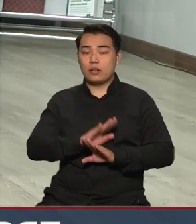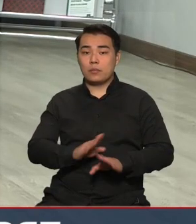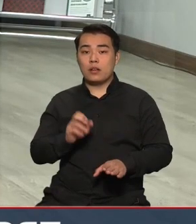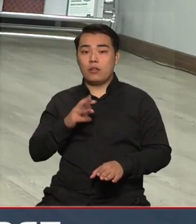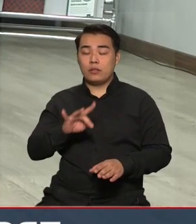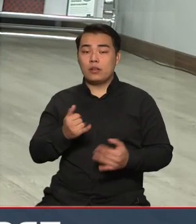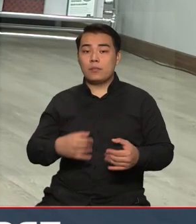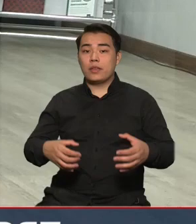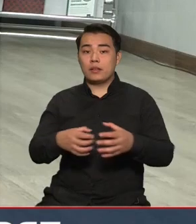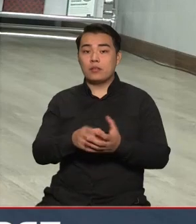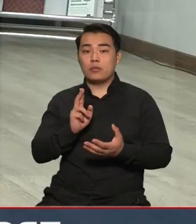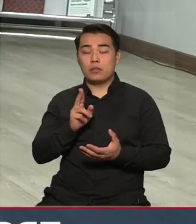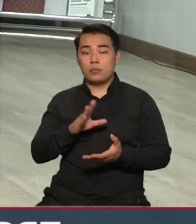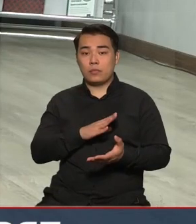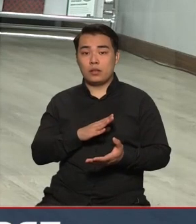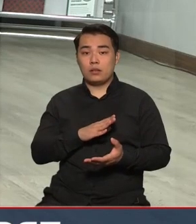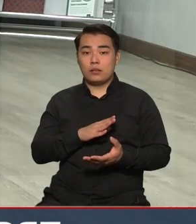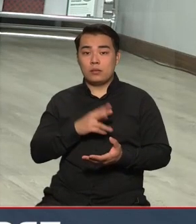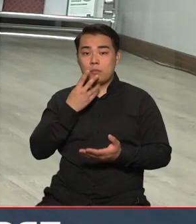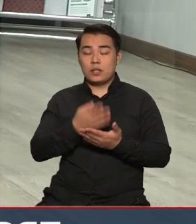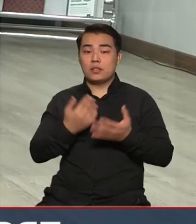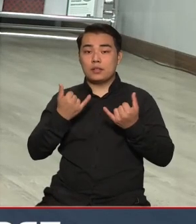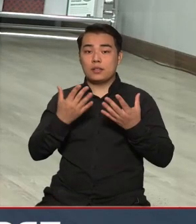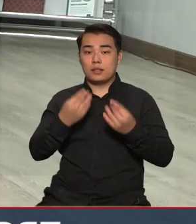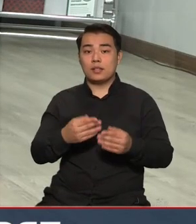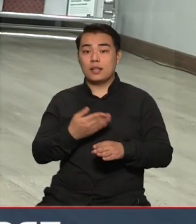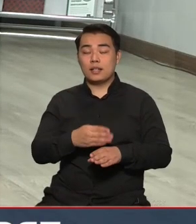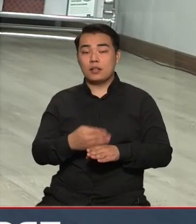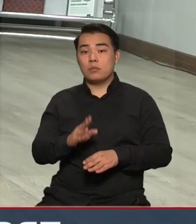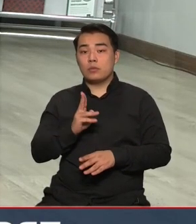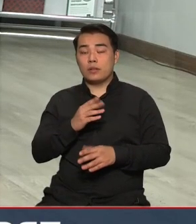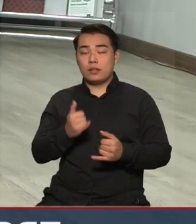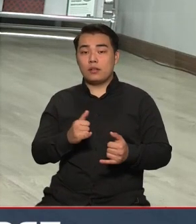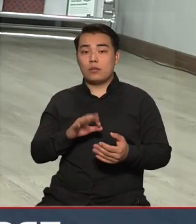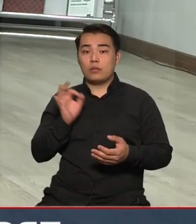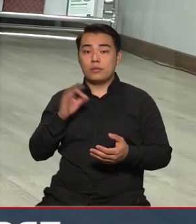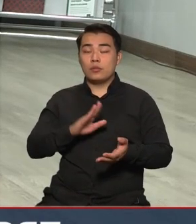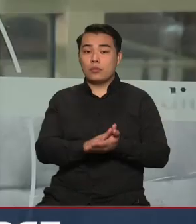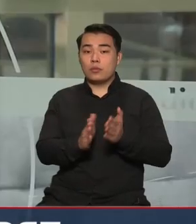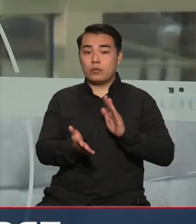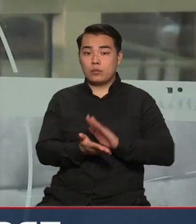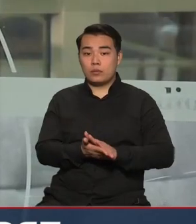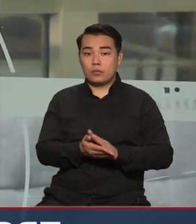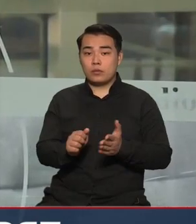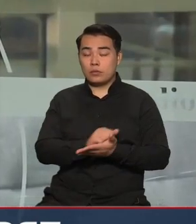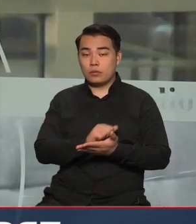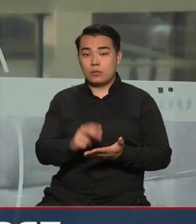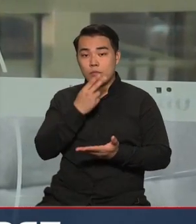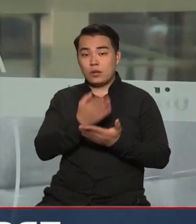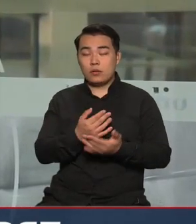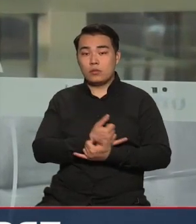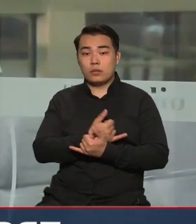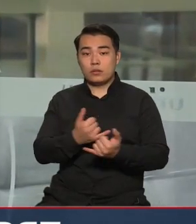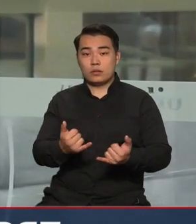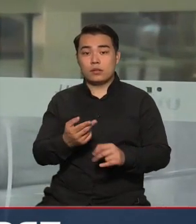с портфелем, который находится у кредитора. И по договору оказания